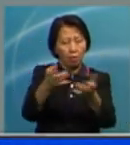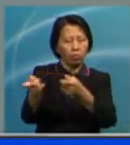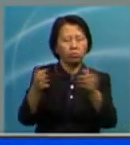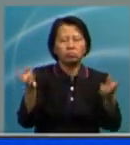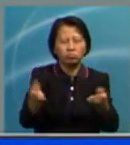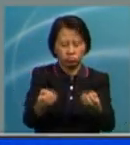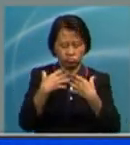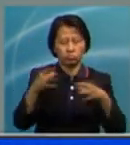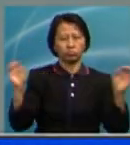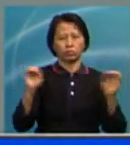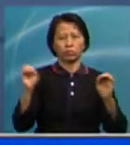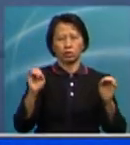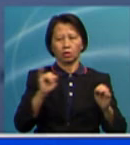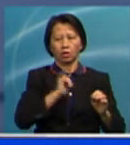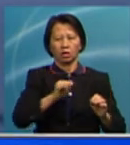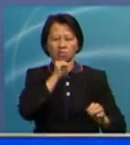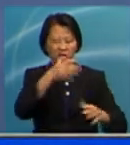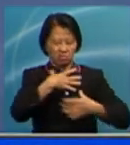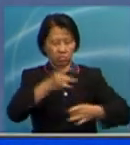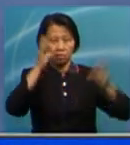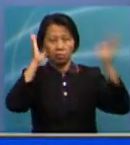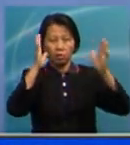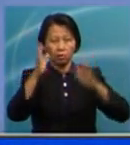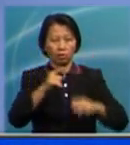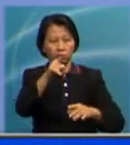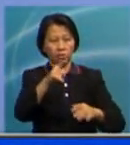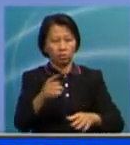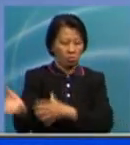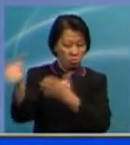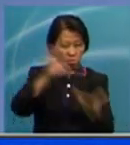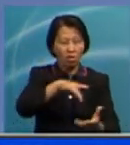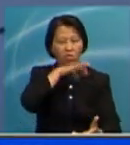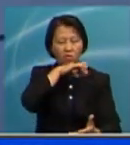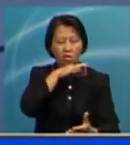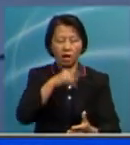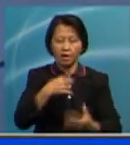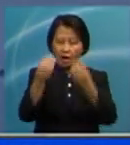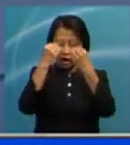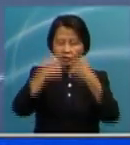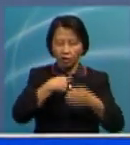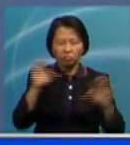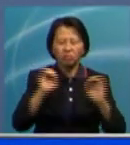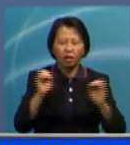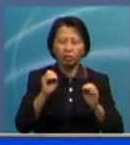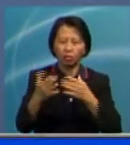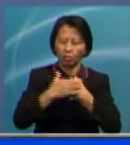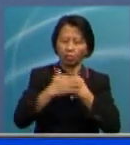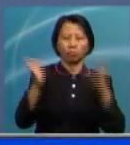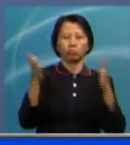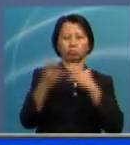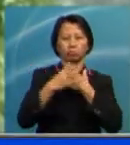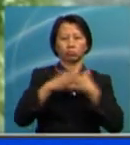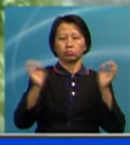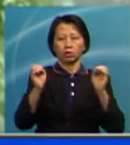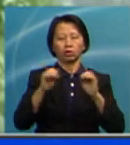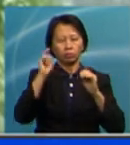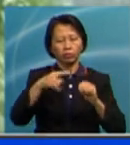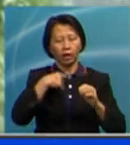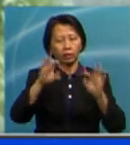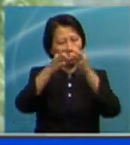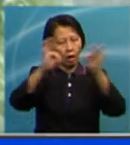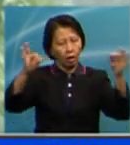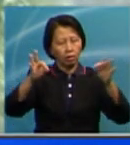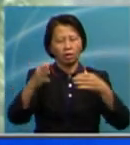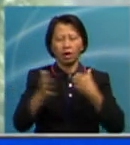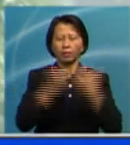mesej saya tak suka Malaysia awak buang sampah kat negeri saya Saya nak ajar awak katalah jadi saya buat macam ni mesti ada statement